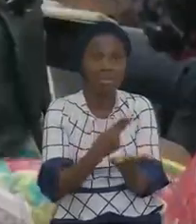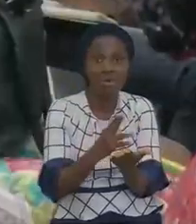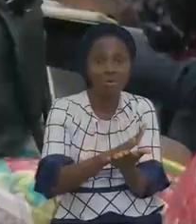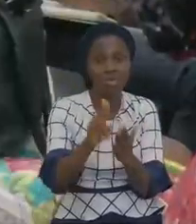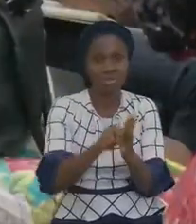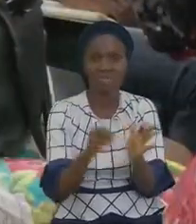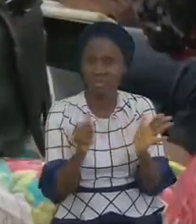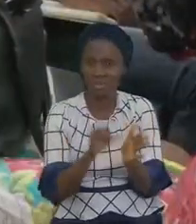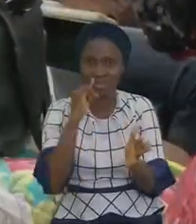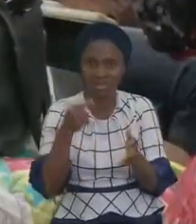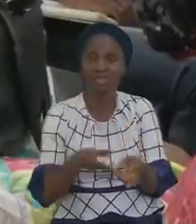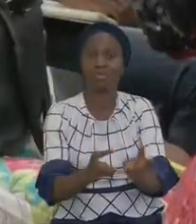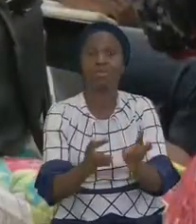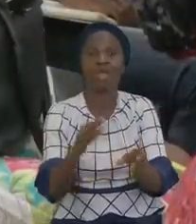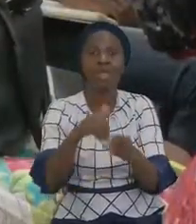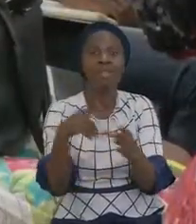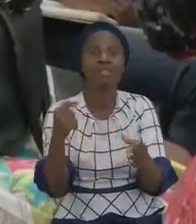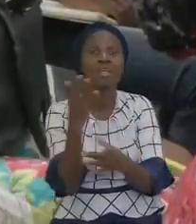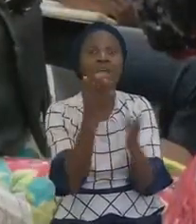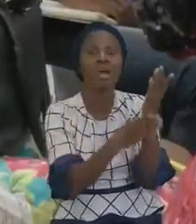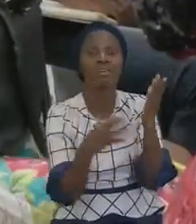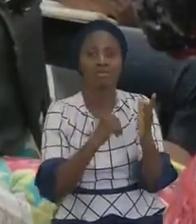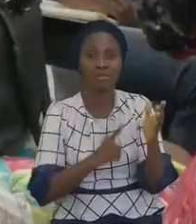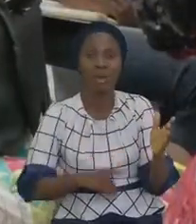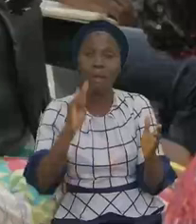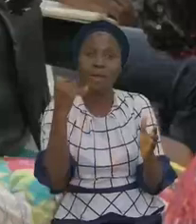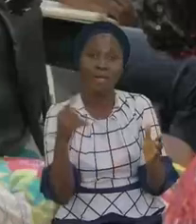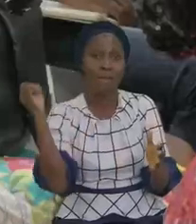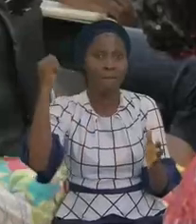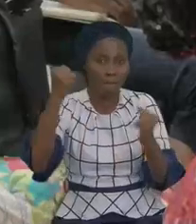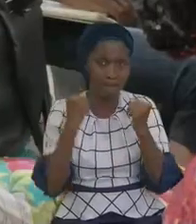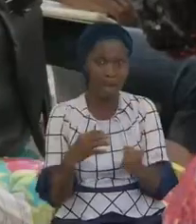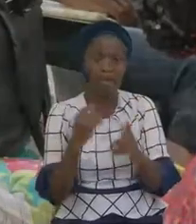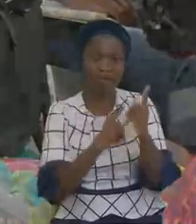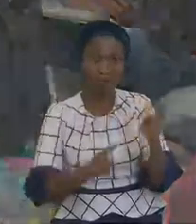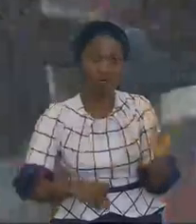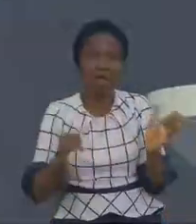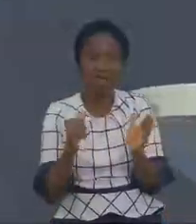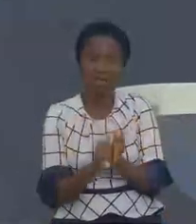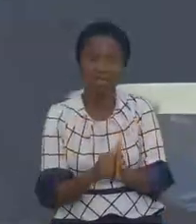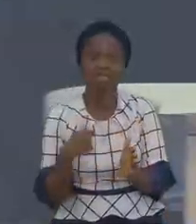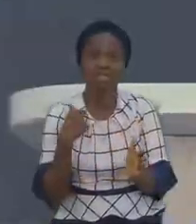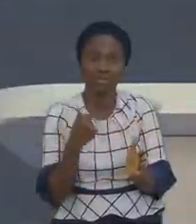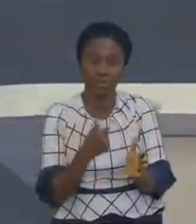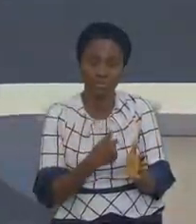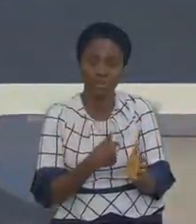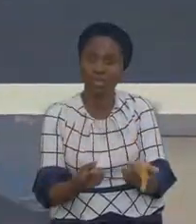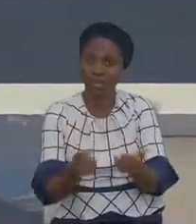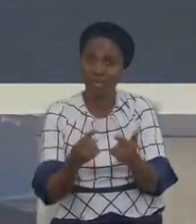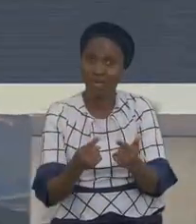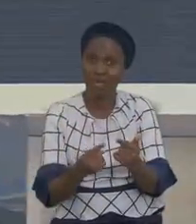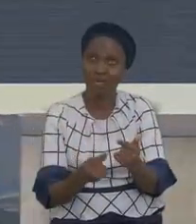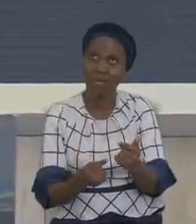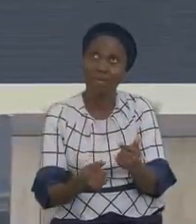Et qui, ce qui est possible, et nous sommes dans la main de Dieu, nous pourrons alors monter, monter